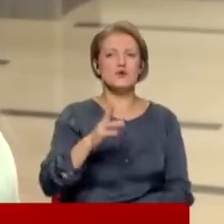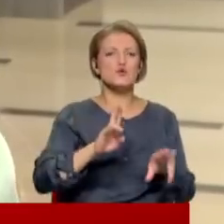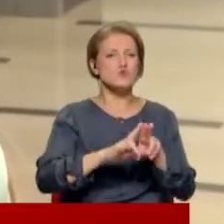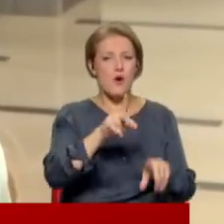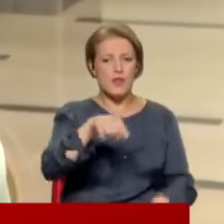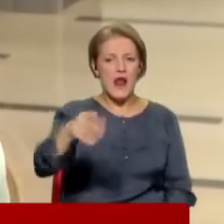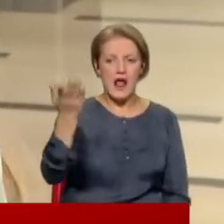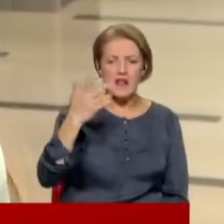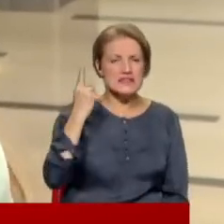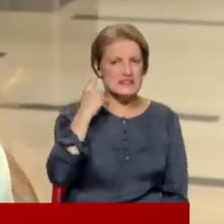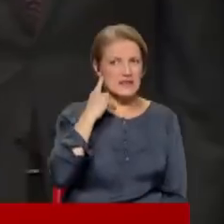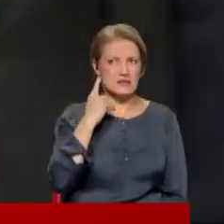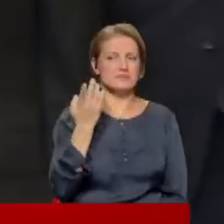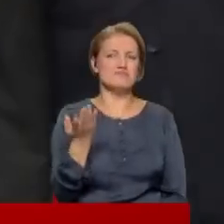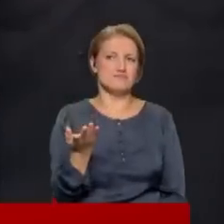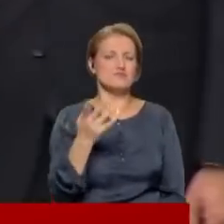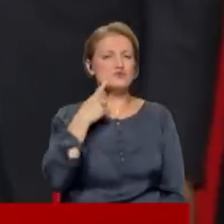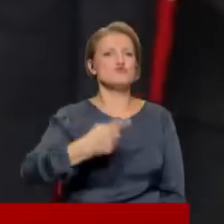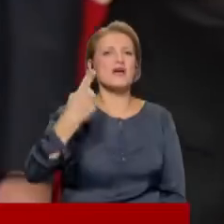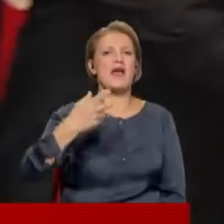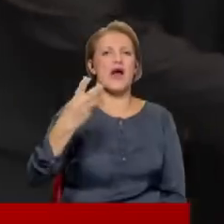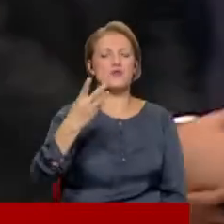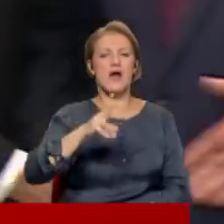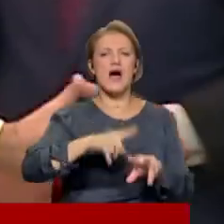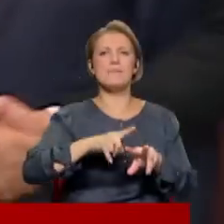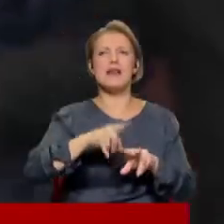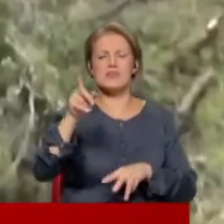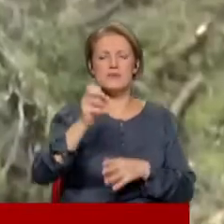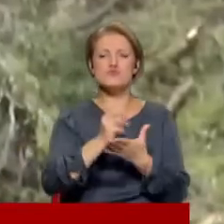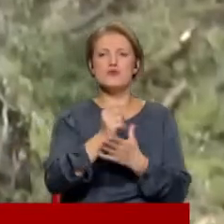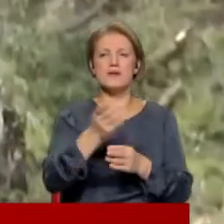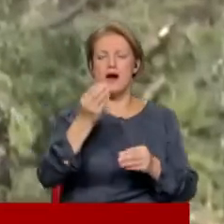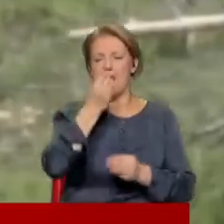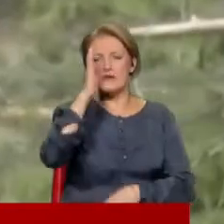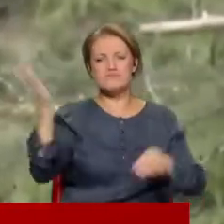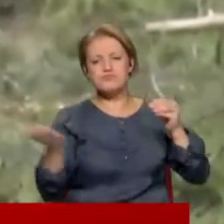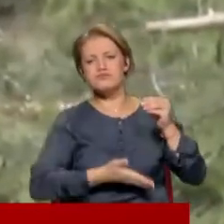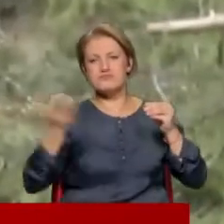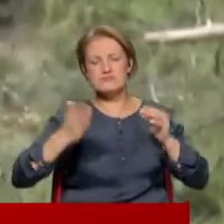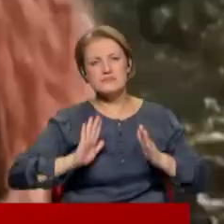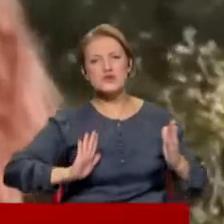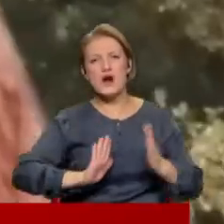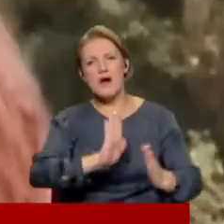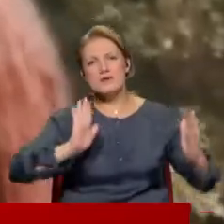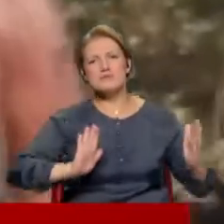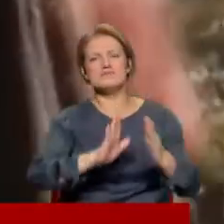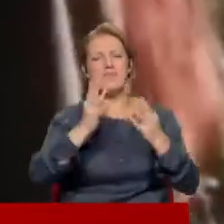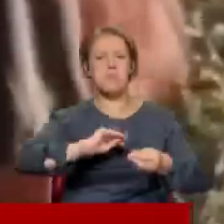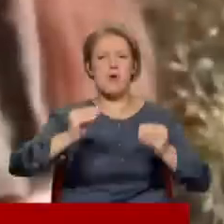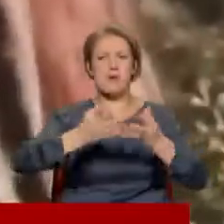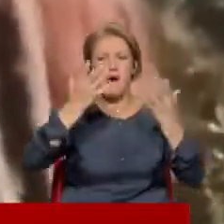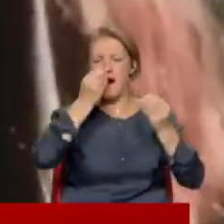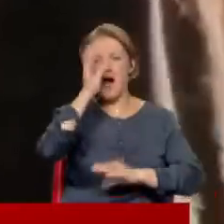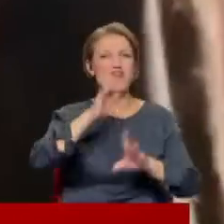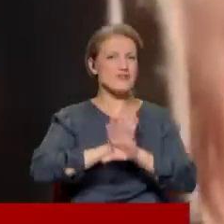onları dinleyince bayağı etkilendi. Cumhurbaşkanı Erdoğan Akbelen'deki ağaç katliamına karşı direnenleri marjinaller, meseleleri